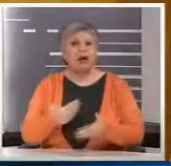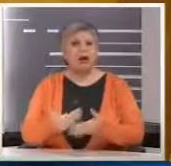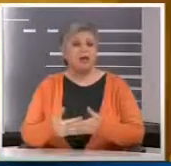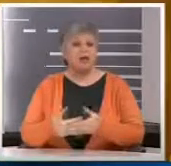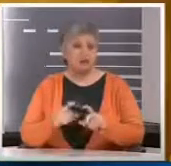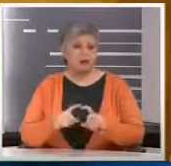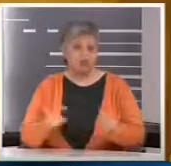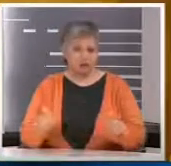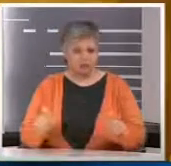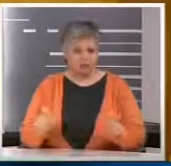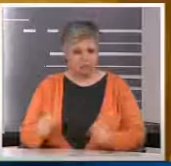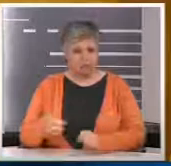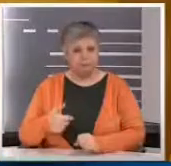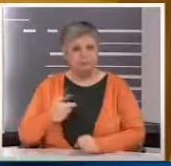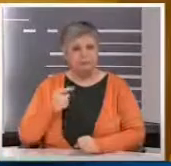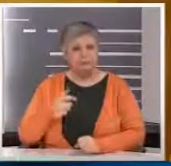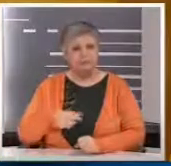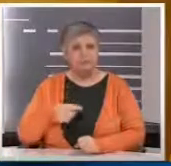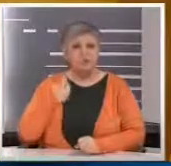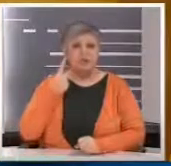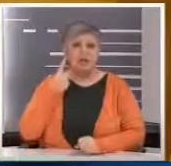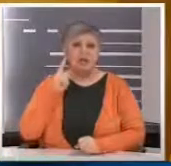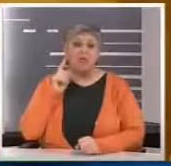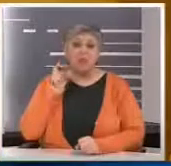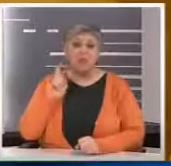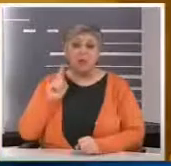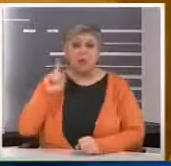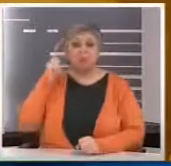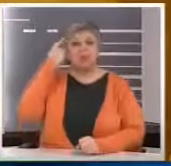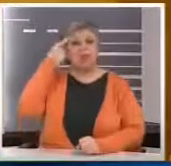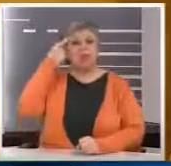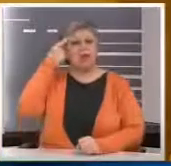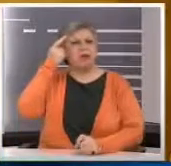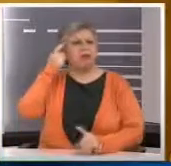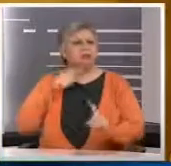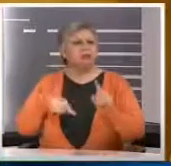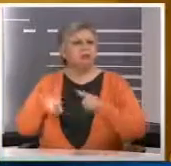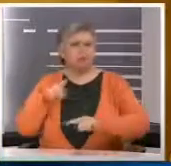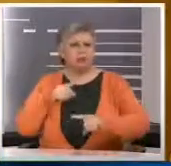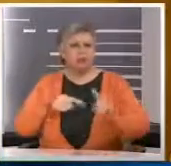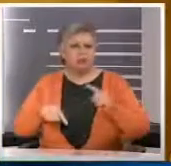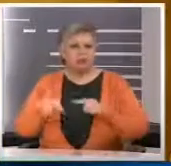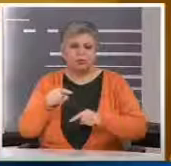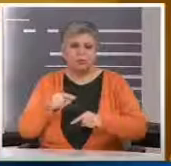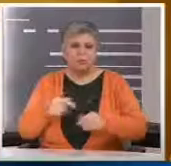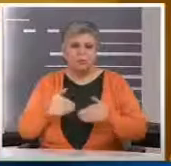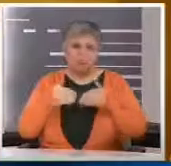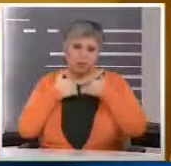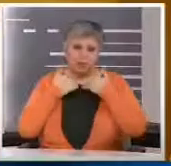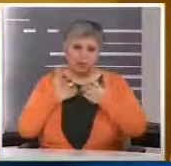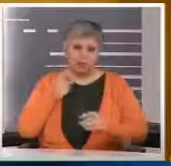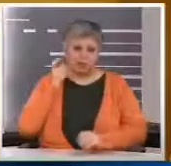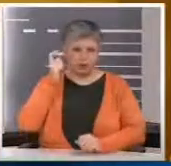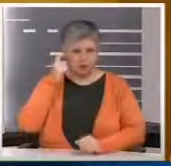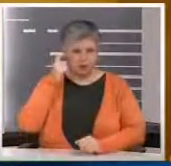Δεν ξέρω ακριβώς ποιος συνέλαβε αυτή την ιδέα. Δεν μπορώ να καταλάβω ότι